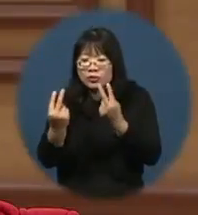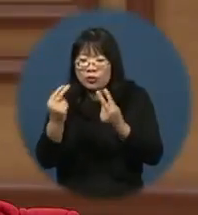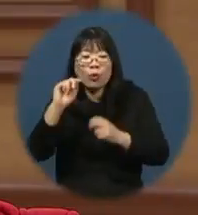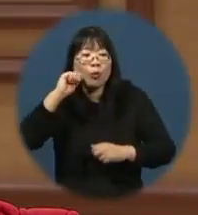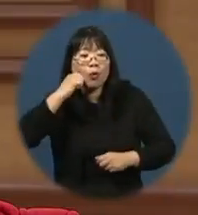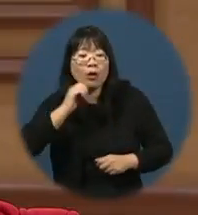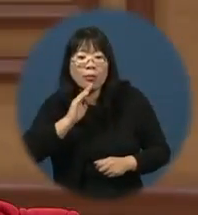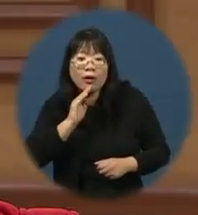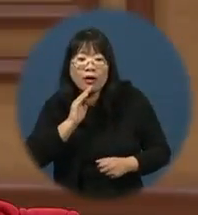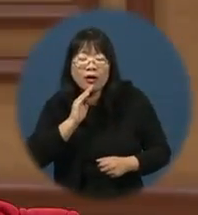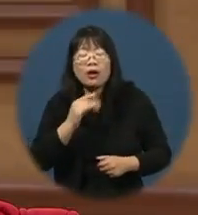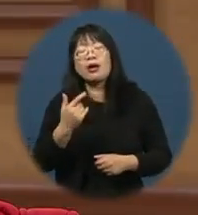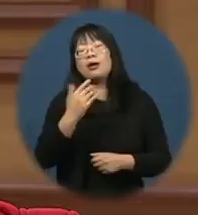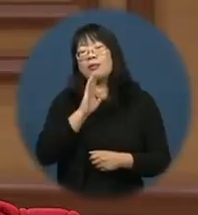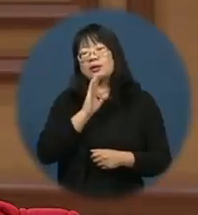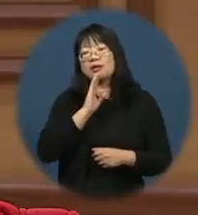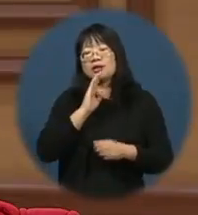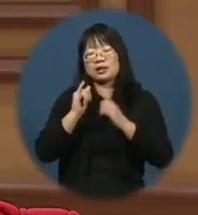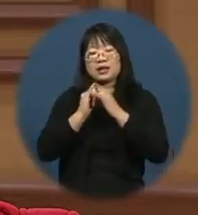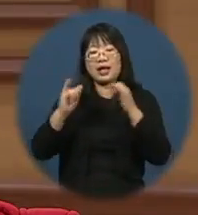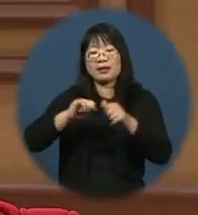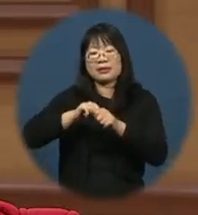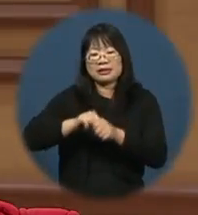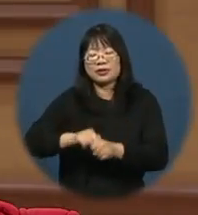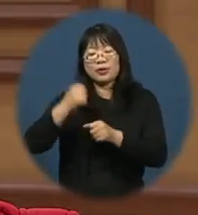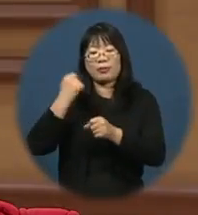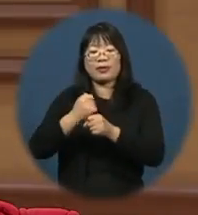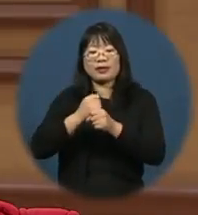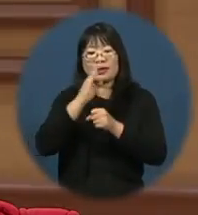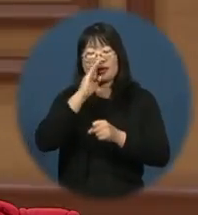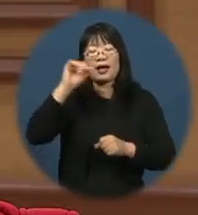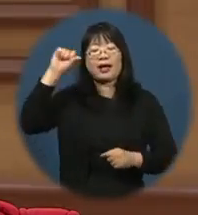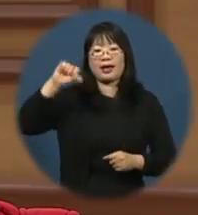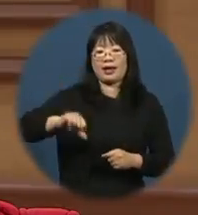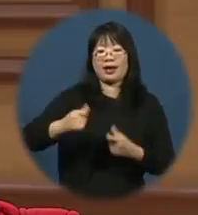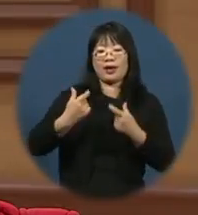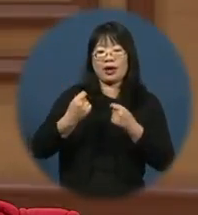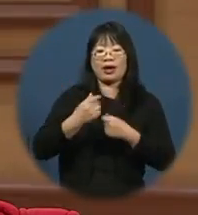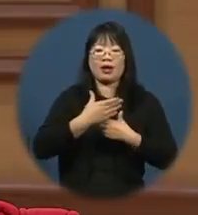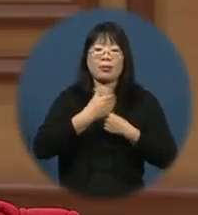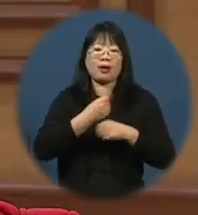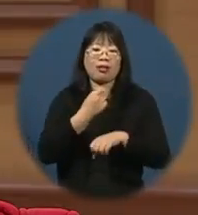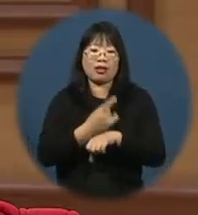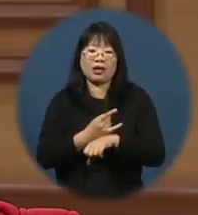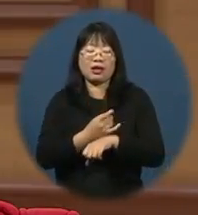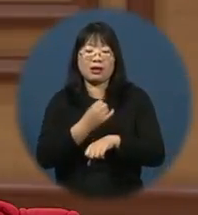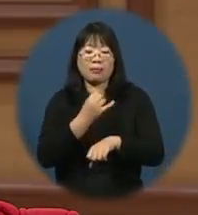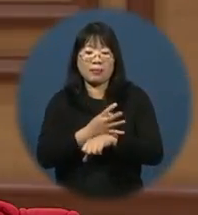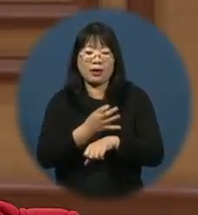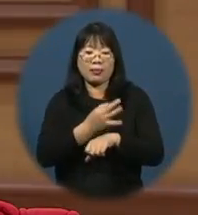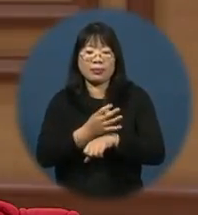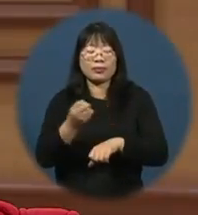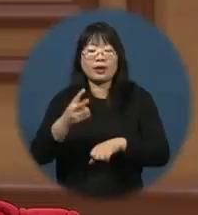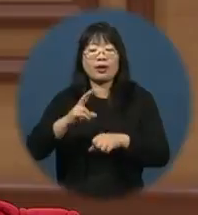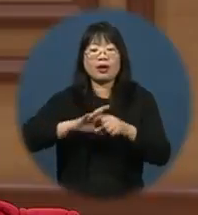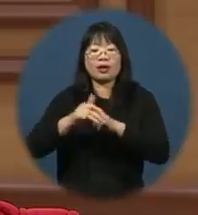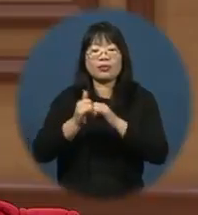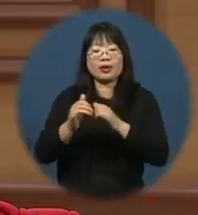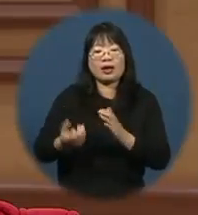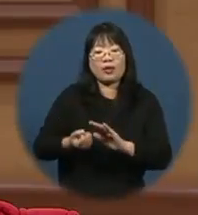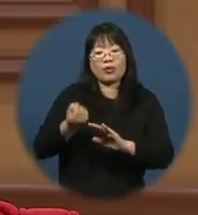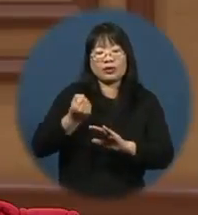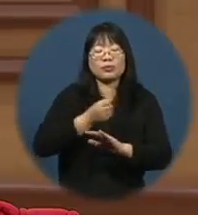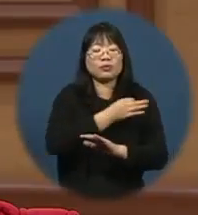분명히 인류가 예. 만든 재앙, 즉 편리함과 그리고 인류가 갖고